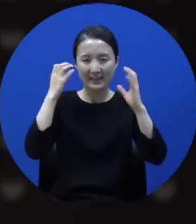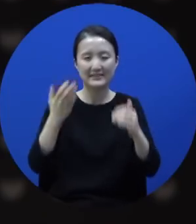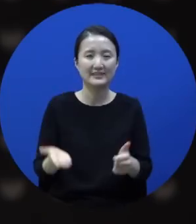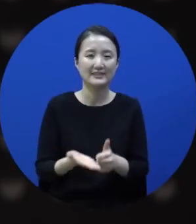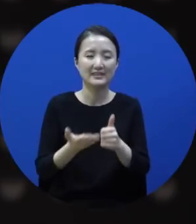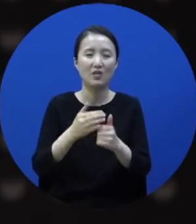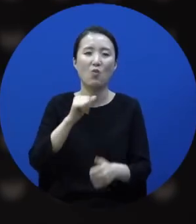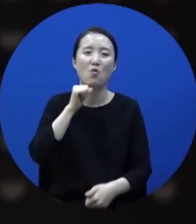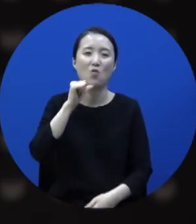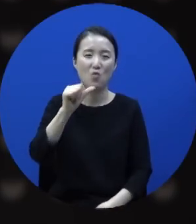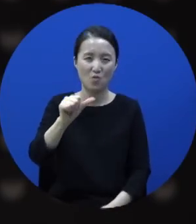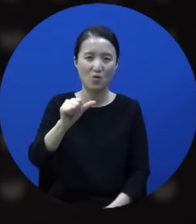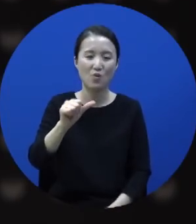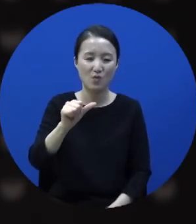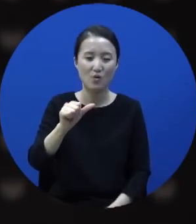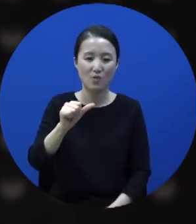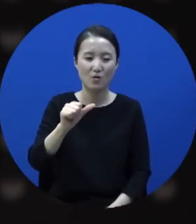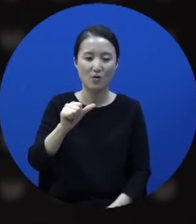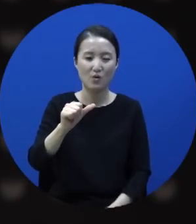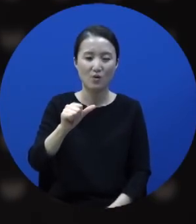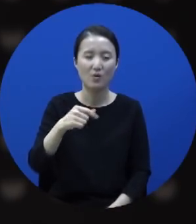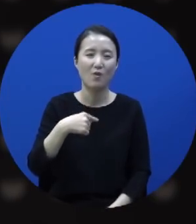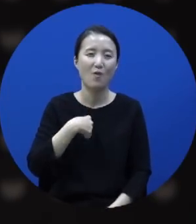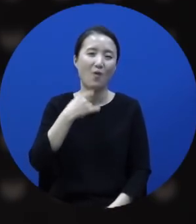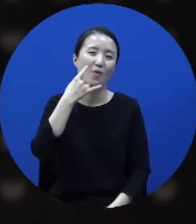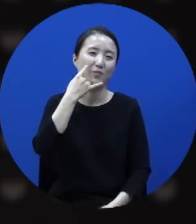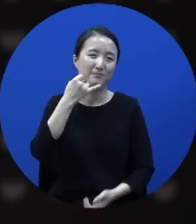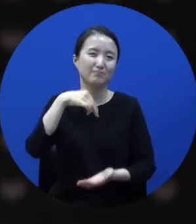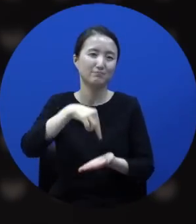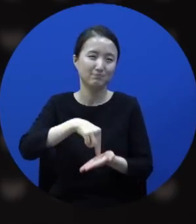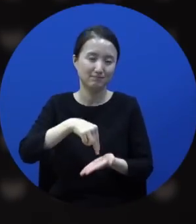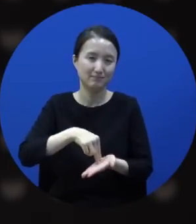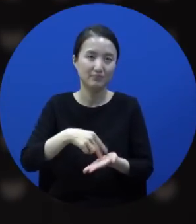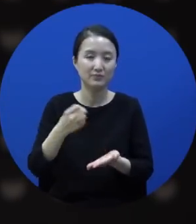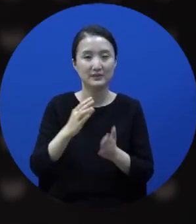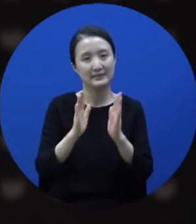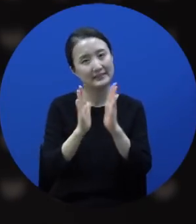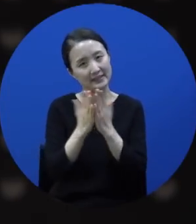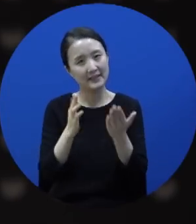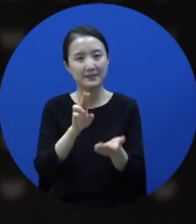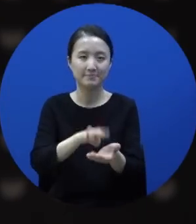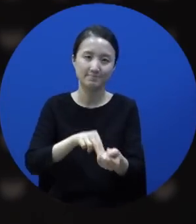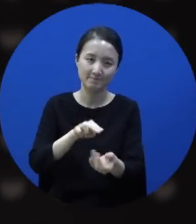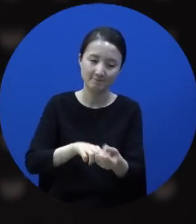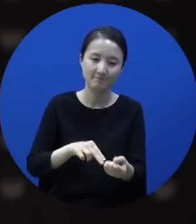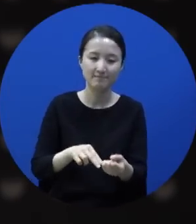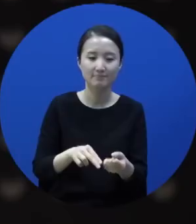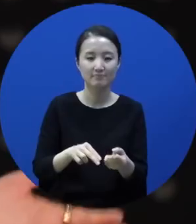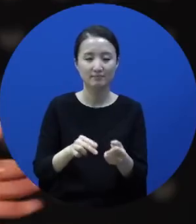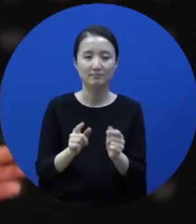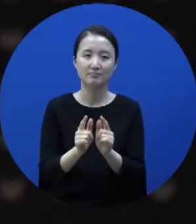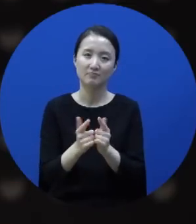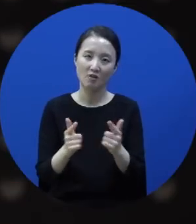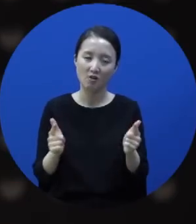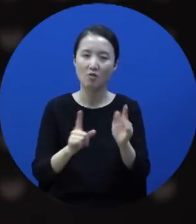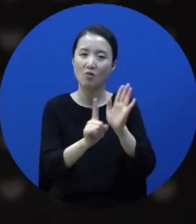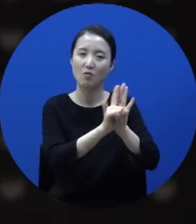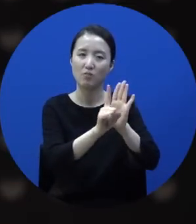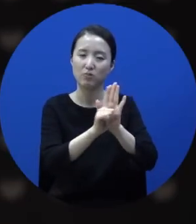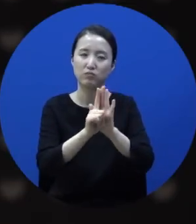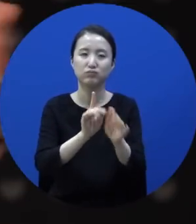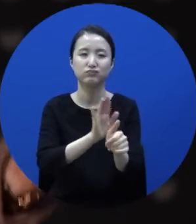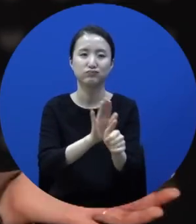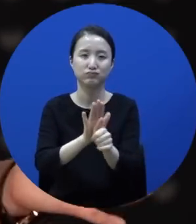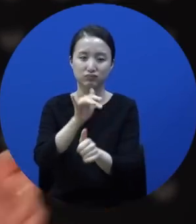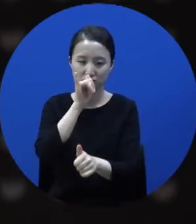5살 아이를 키우고 있는 그런 엄마이기도 하고요. 그리고 책을 마케팅하는 일도 하고 있기 때문에 다양한 베스트셀러